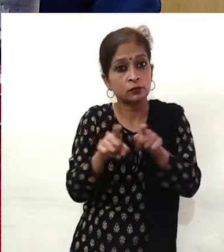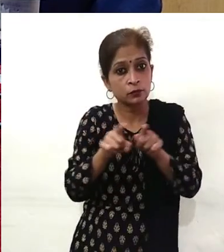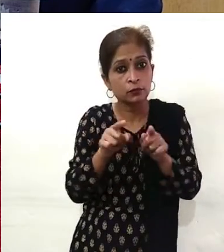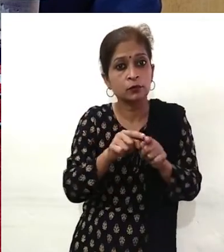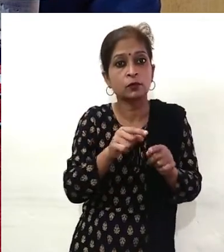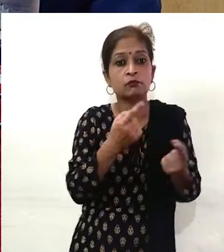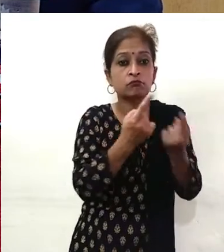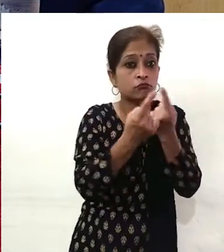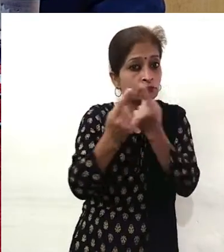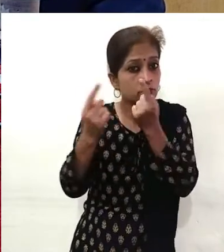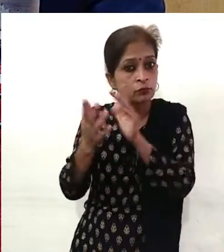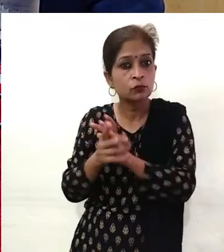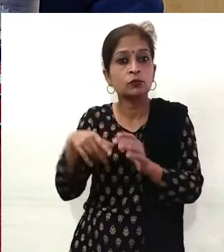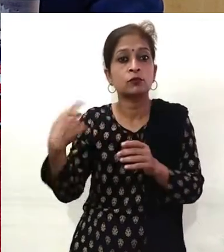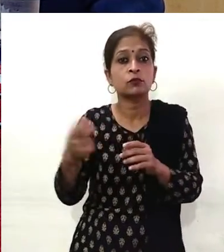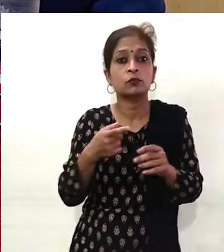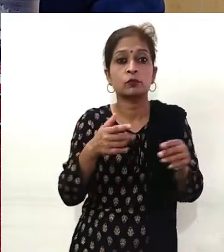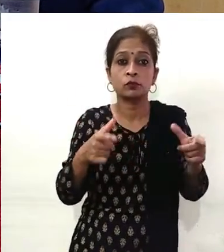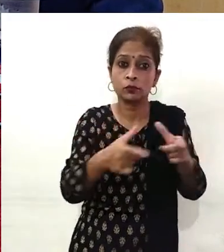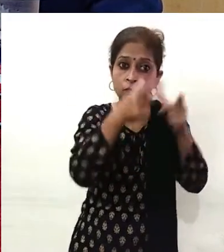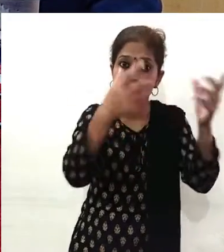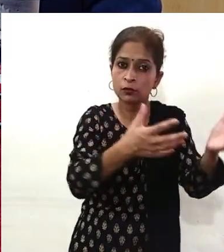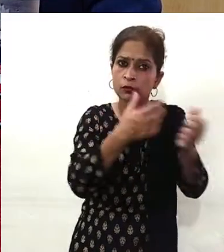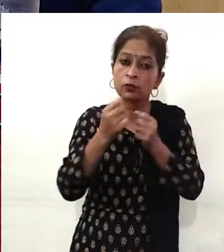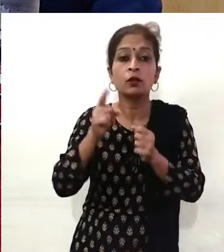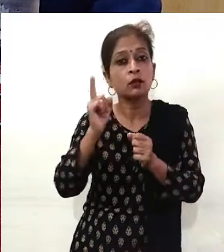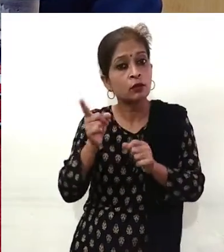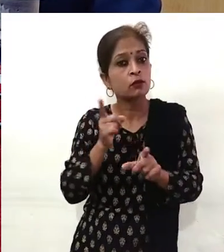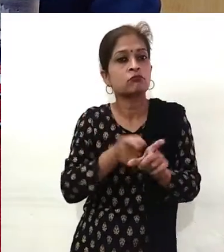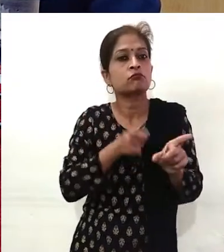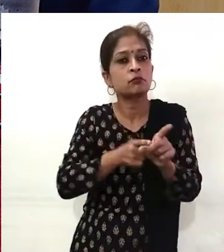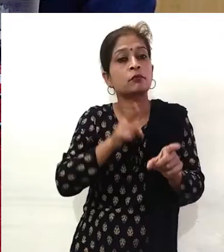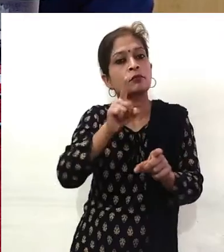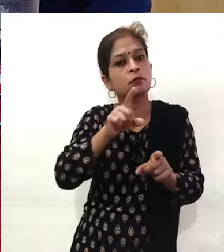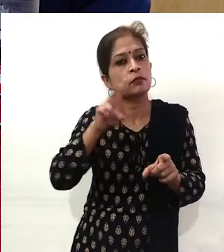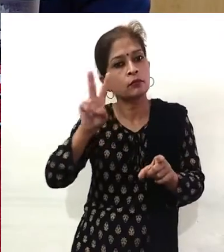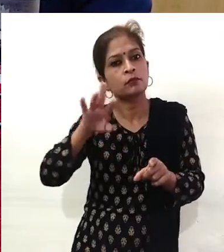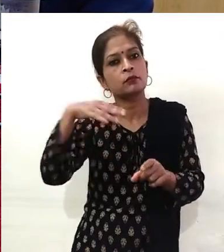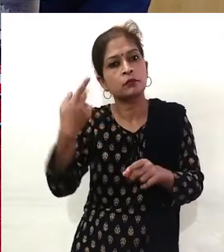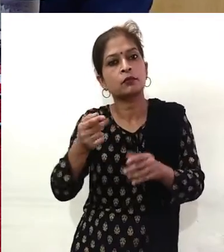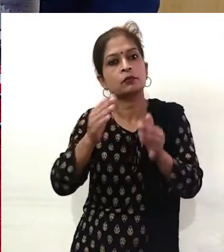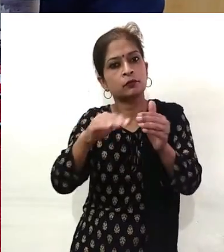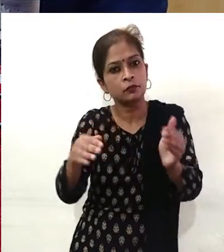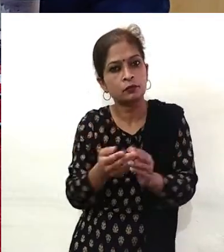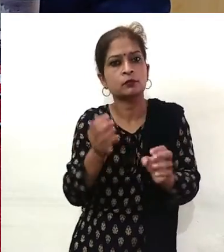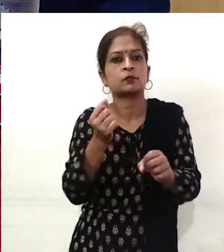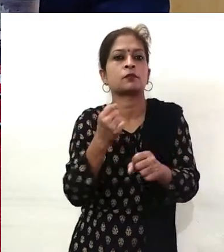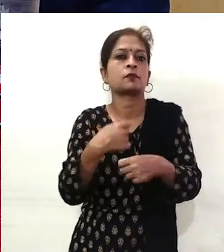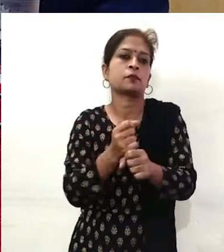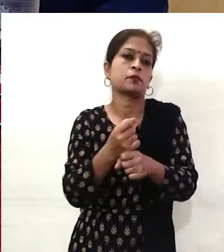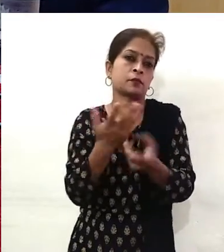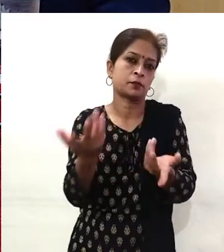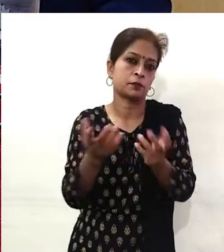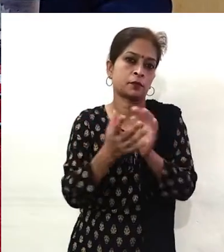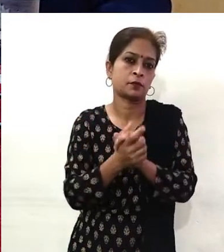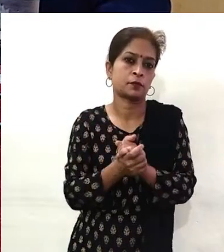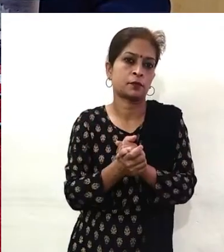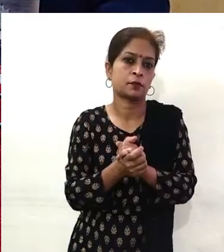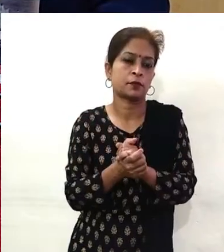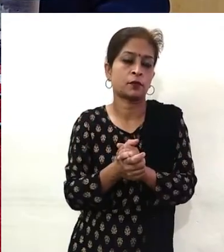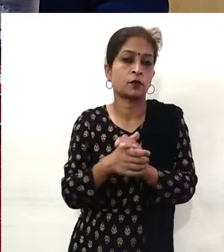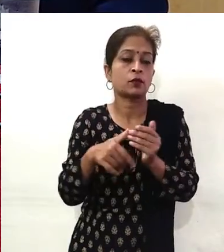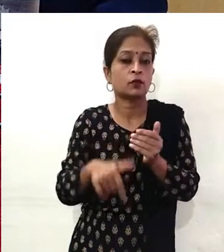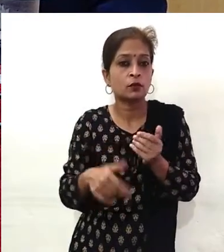है, उन पेड़ों को लाया जाता है। अच्छा, हर 12 साल बनाई जाती हैं। हर 12 साल में एक बार मूर्तियां बनाई जाती हैं।